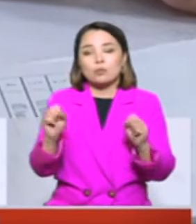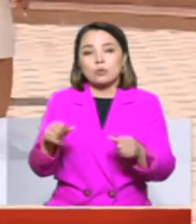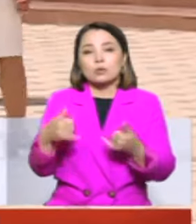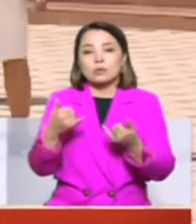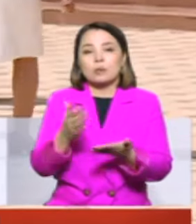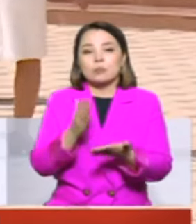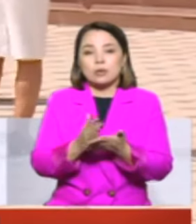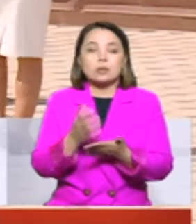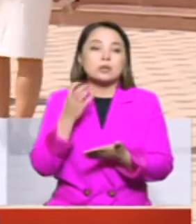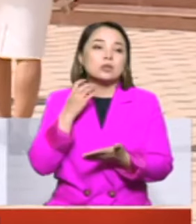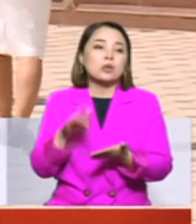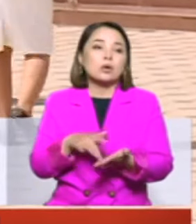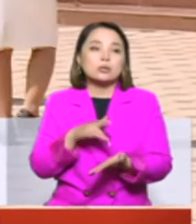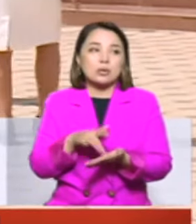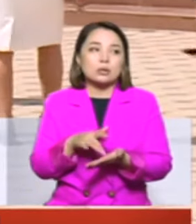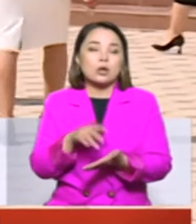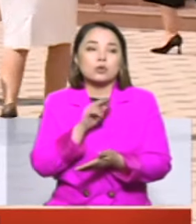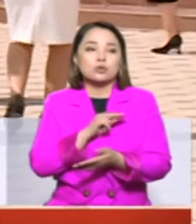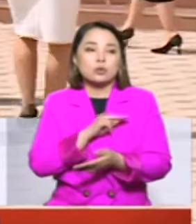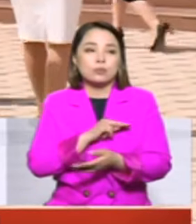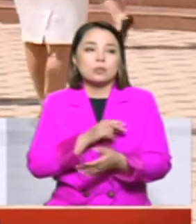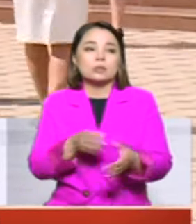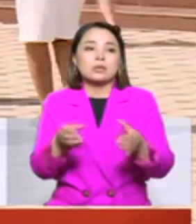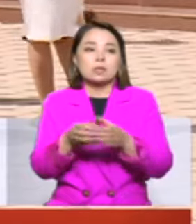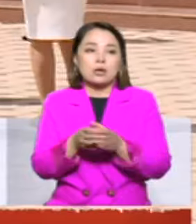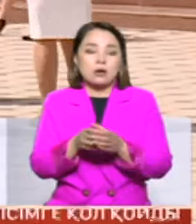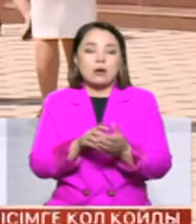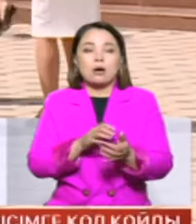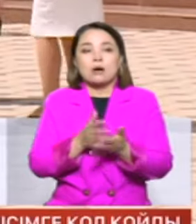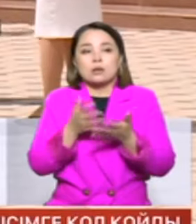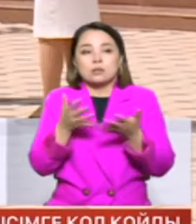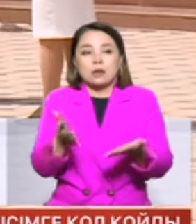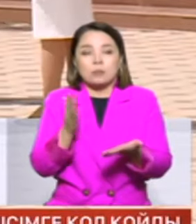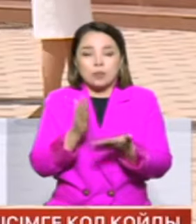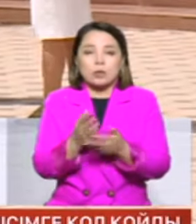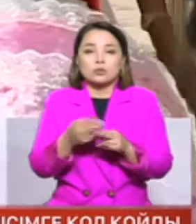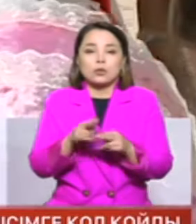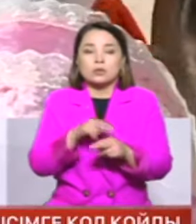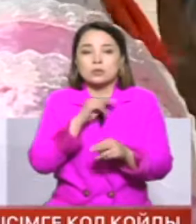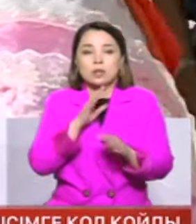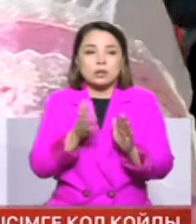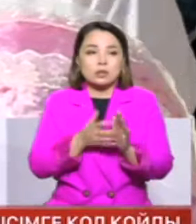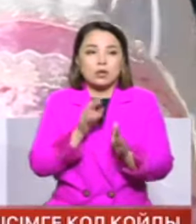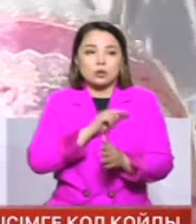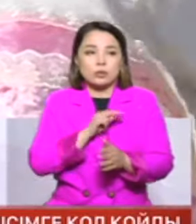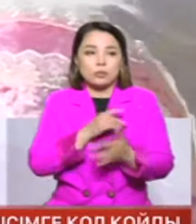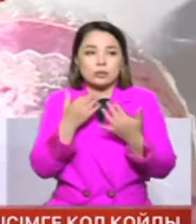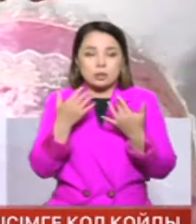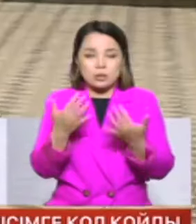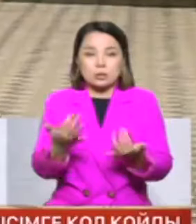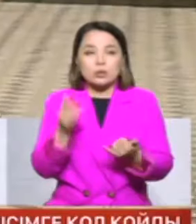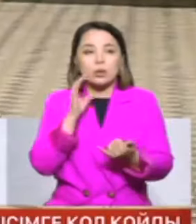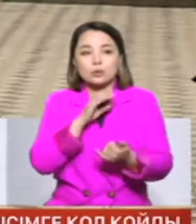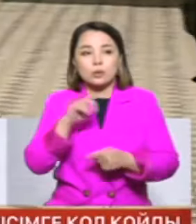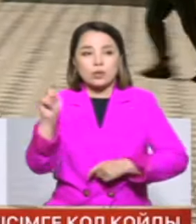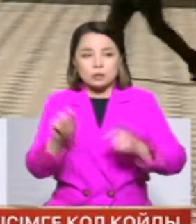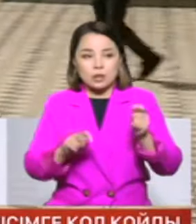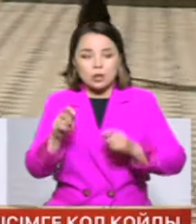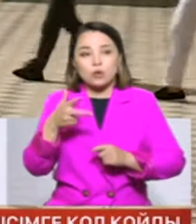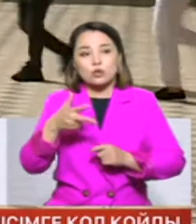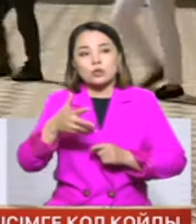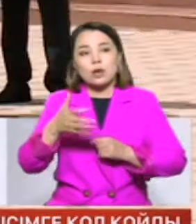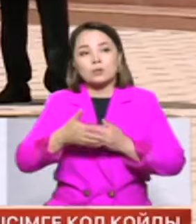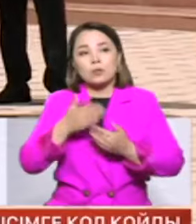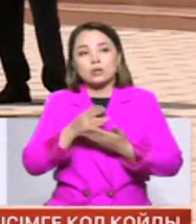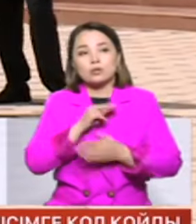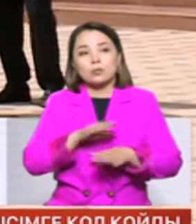мүмкіндік. Қызылорда облысында жұмыс күші артық. Бізде мысалы жұмыс тапшы. Ал мынау солтүстіктен келіп отқан өңірлер 3,5 мыңға